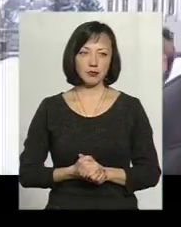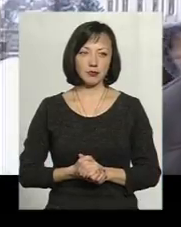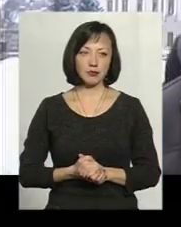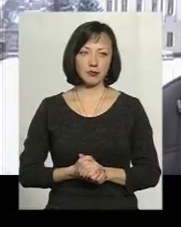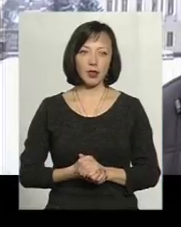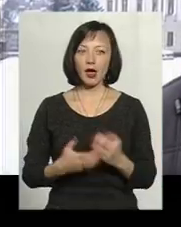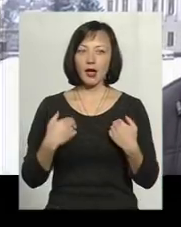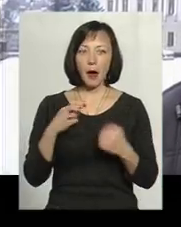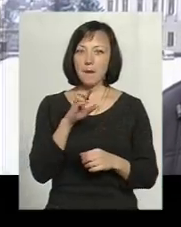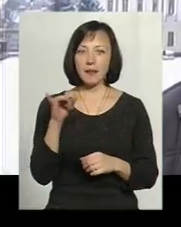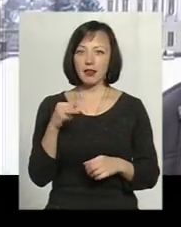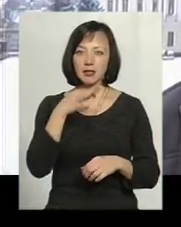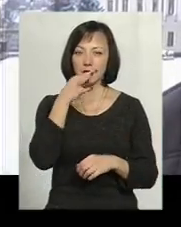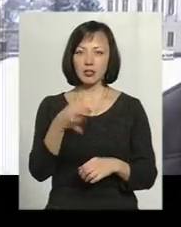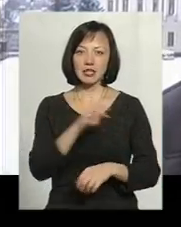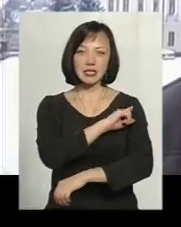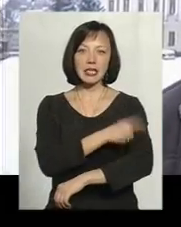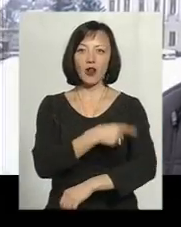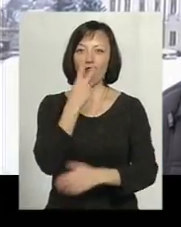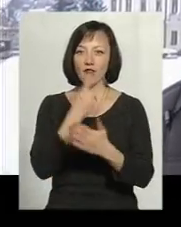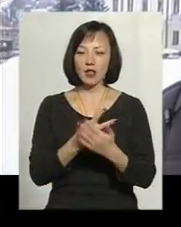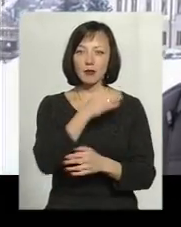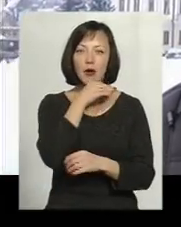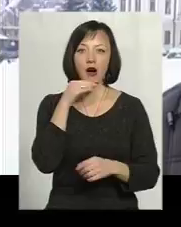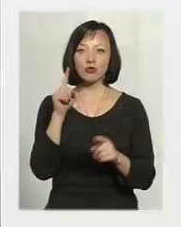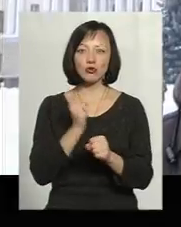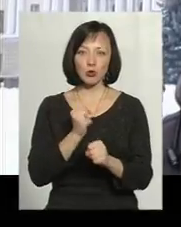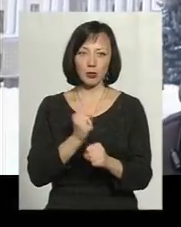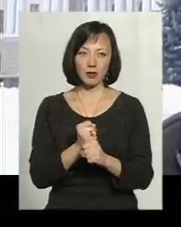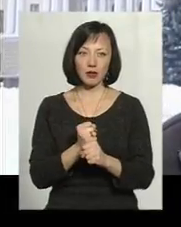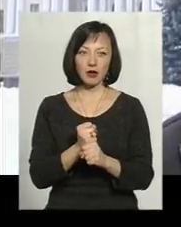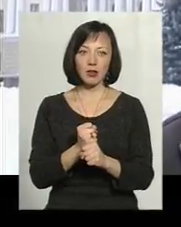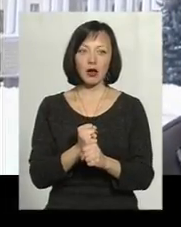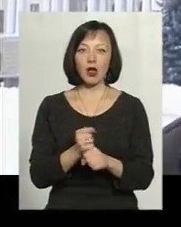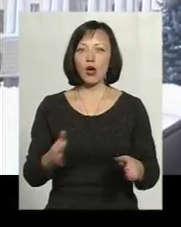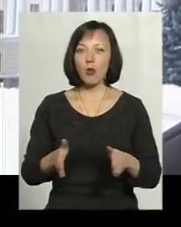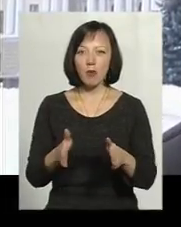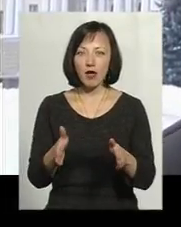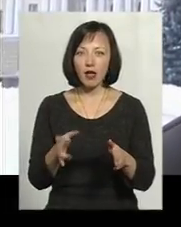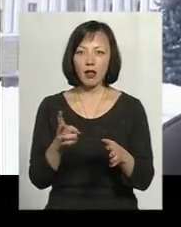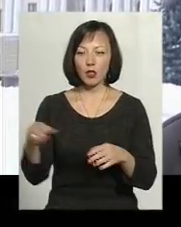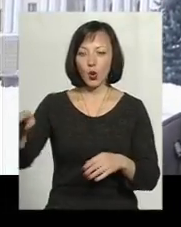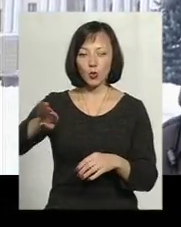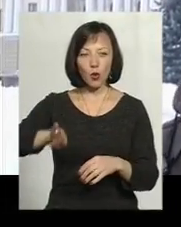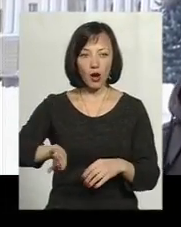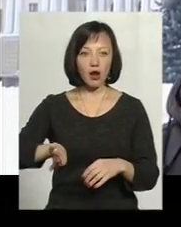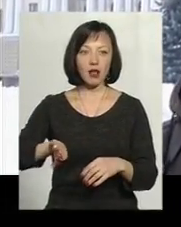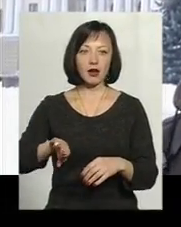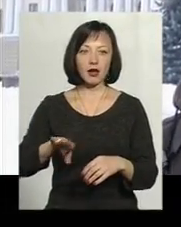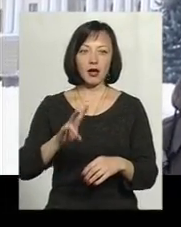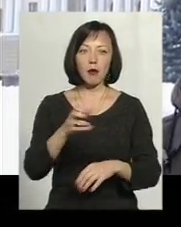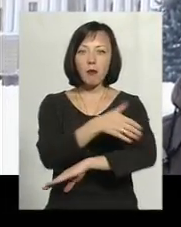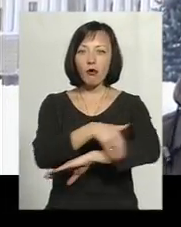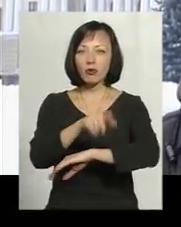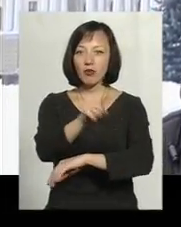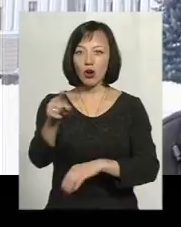Я би не сказав, що так сильно видно, що він багато чого зробив. Доробити дороги, доробити тротуари, і по дворах